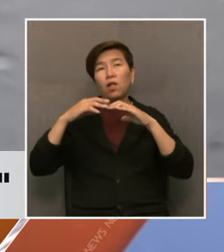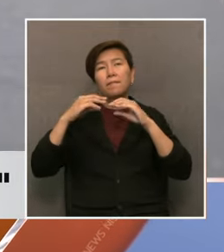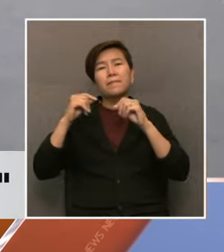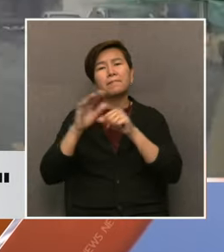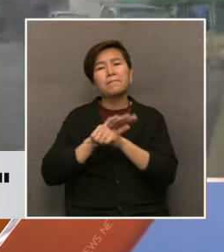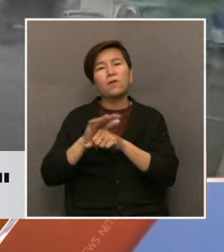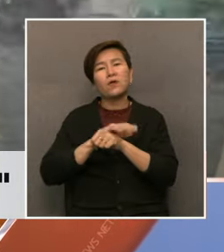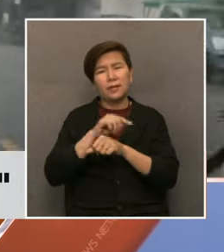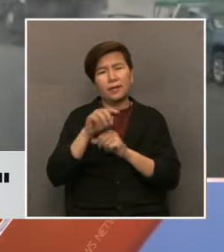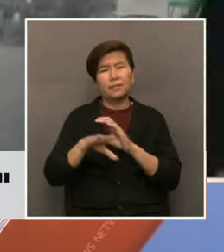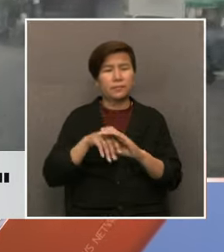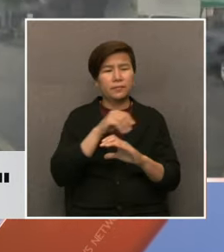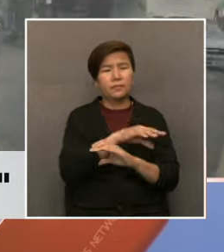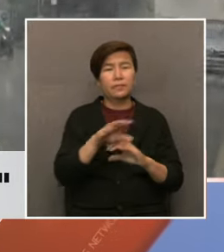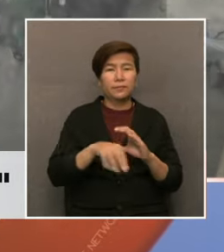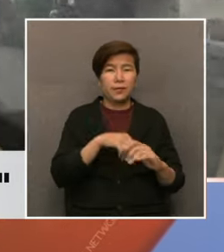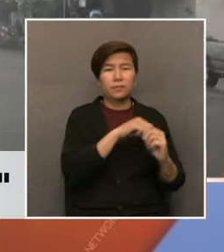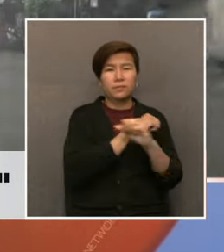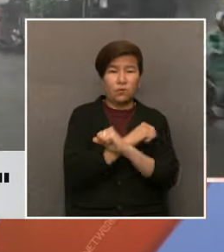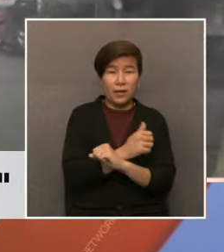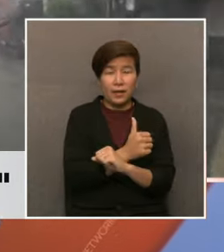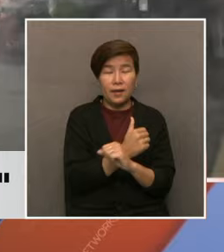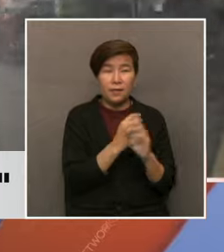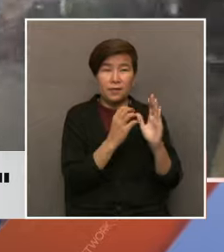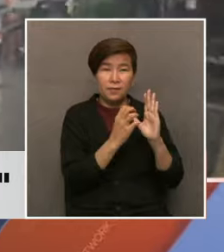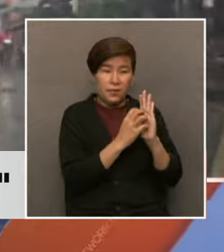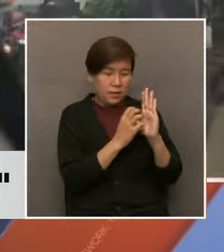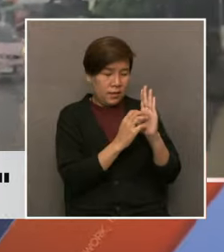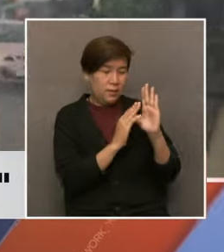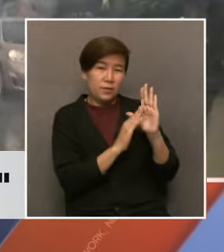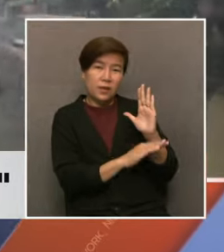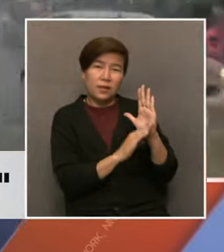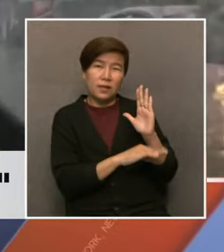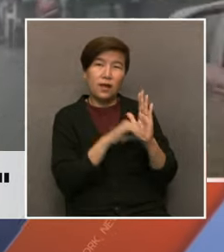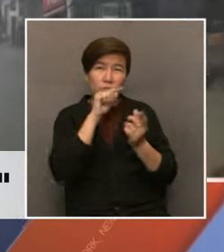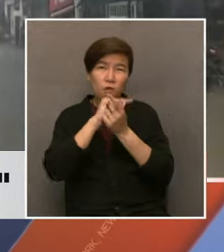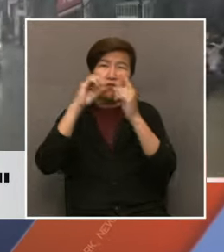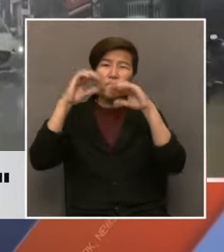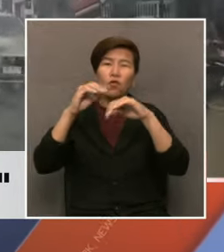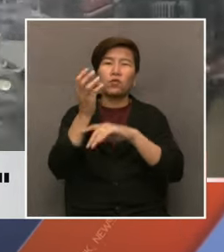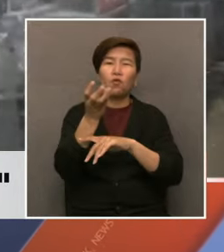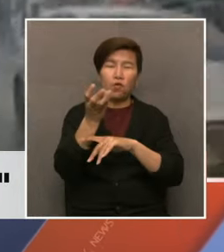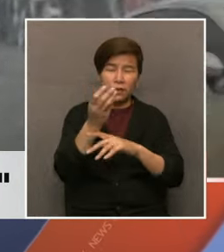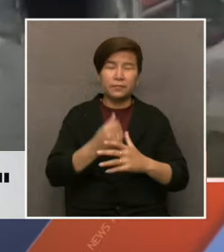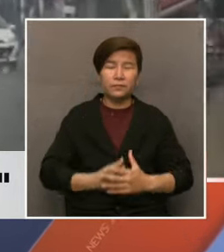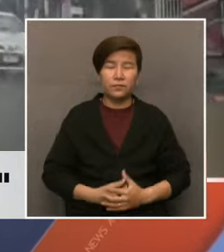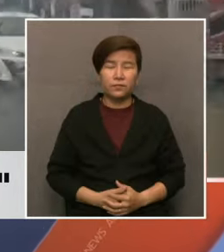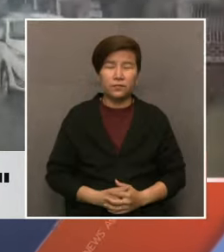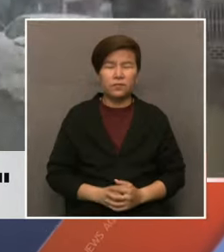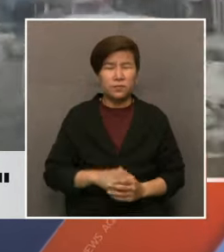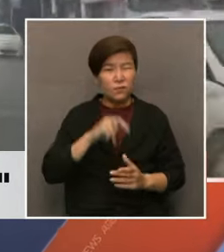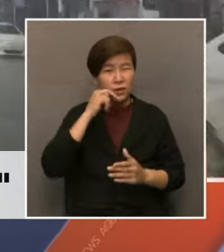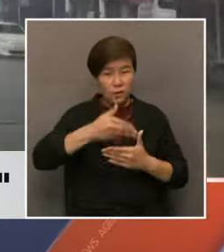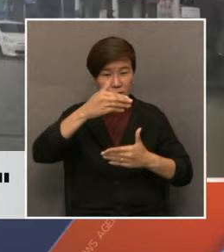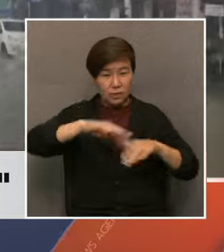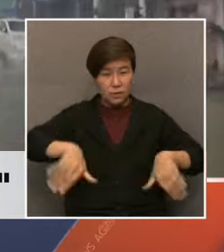ในพื้นที่ภาคกลางเองภาคอีสานตอนล่างเนี่ยก็ยังถือว่าปีนี้ยังฝนยังน้อยอยู่นะครับยังรองรับน้ำฝนได้อยู่ครับ